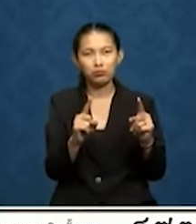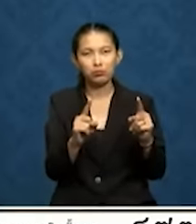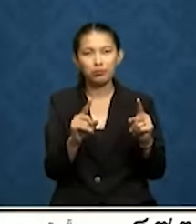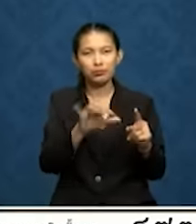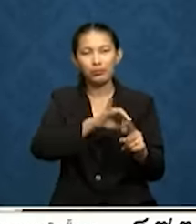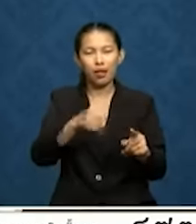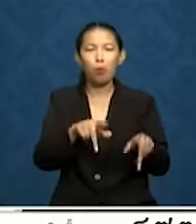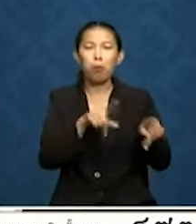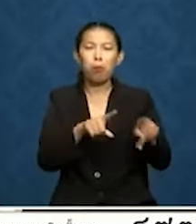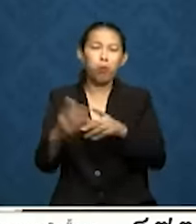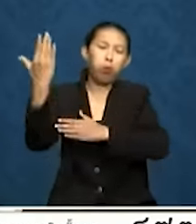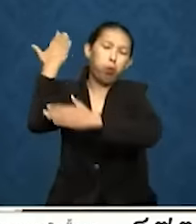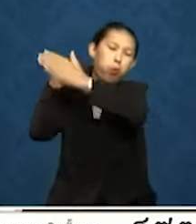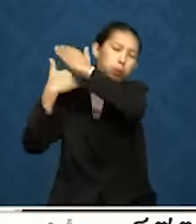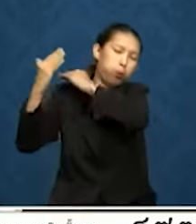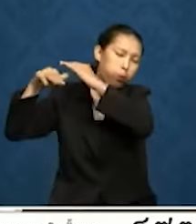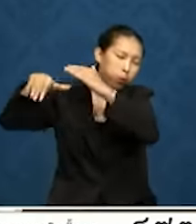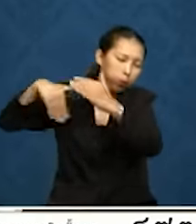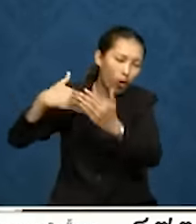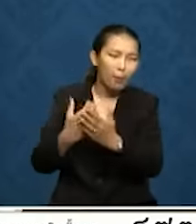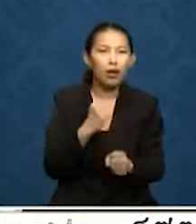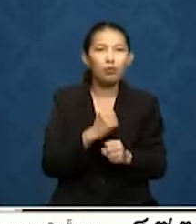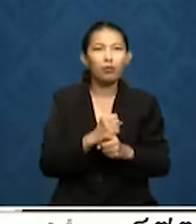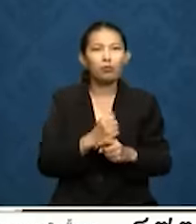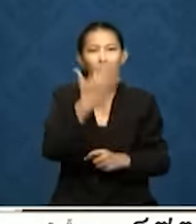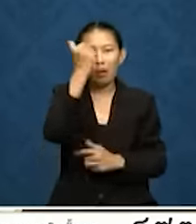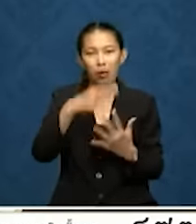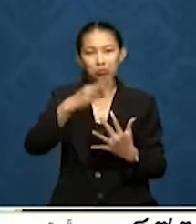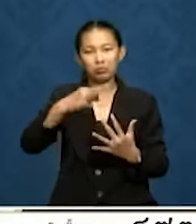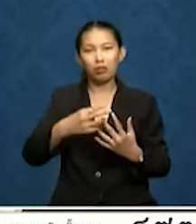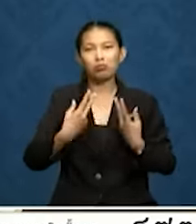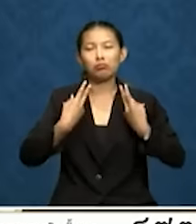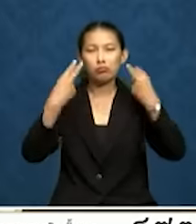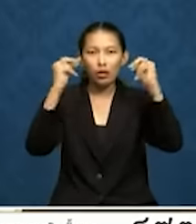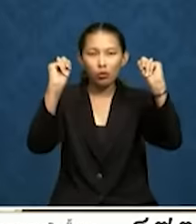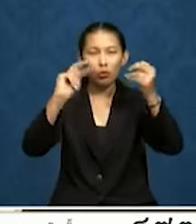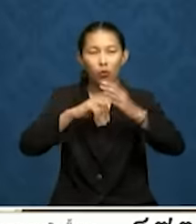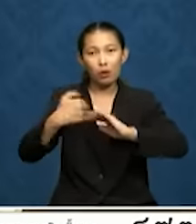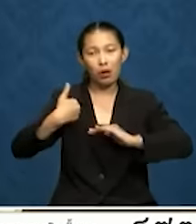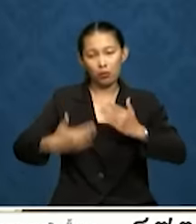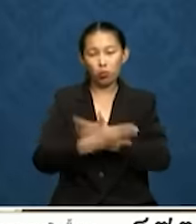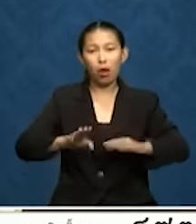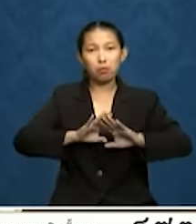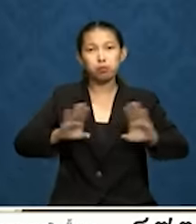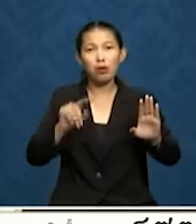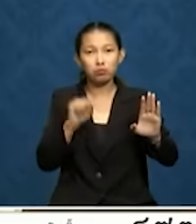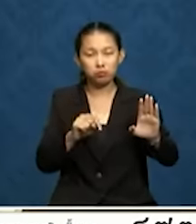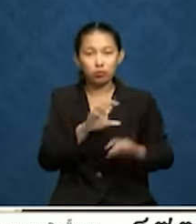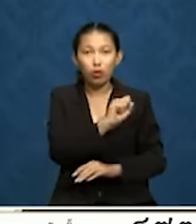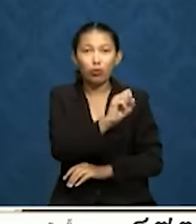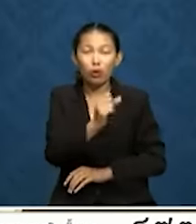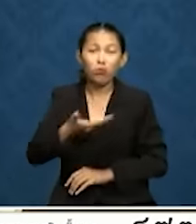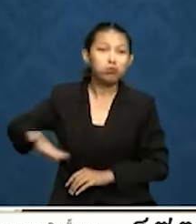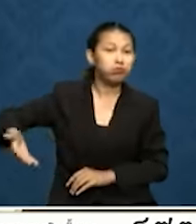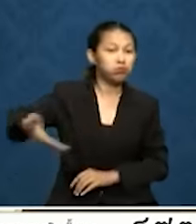ประเพณีที่ทำกันมายาวนานในวันที่เราจะโหวตเลือกนายกรัฐมนตรีเราก็เปิดโอกาสให้สมาชิก